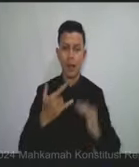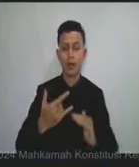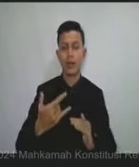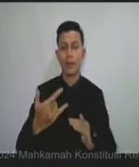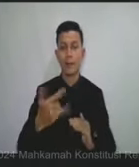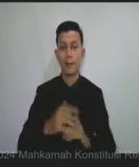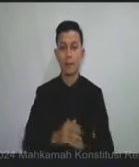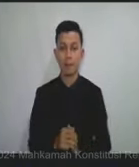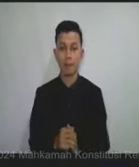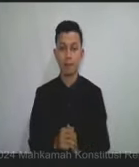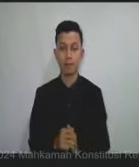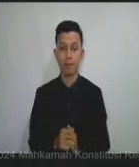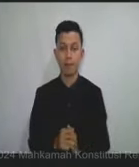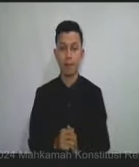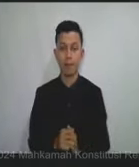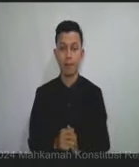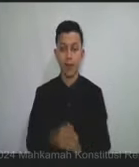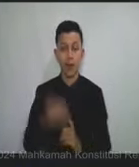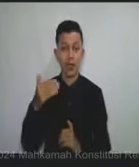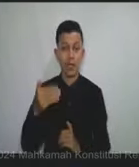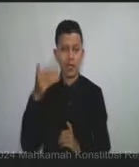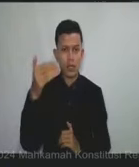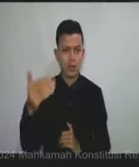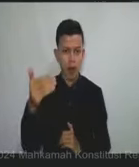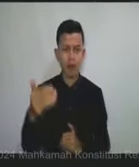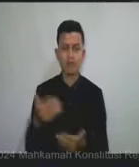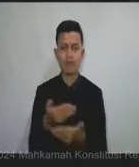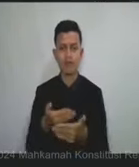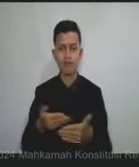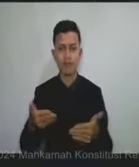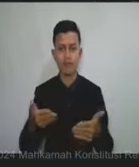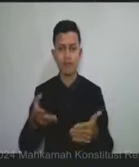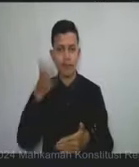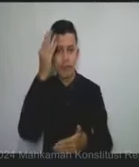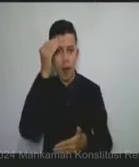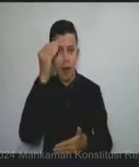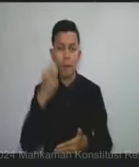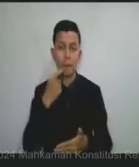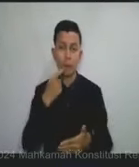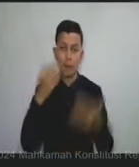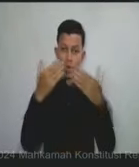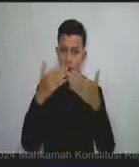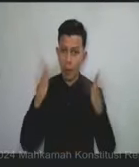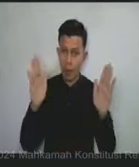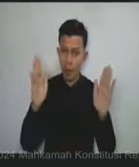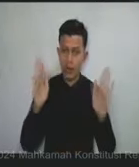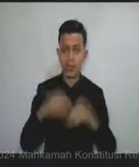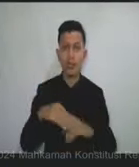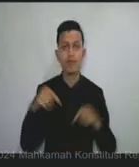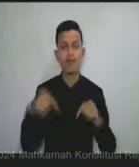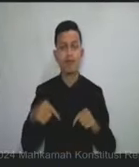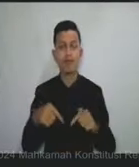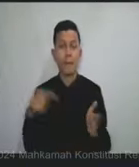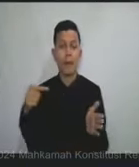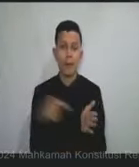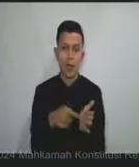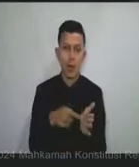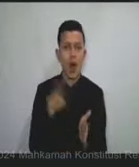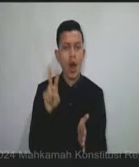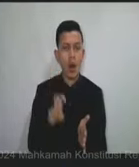itu dalam rangka penataan ke depan kesadaran pemahaman tentang penataan demokrasi nkasu penyelenggaraan pemilu perlu